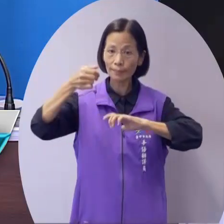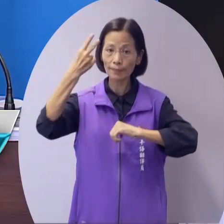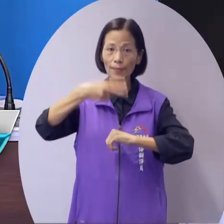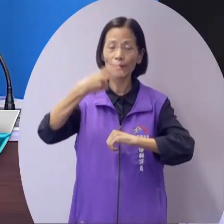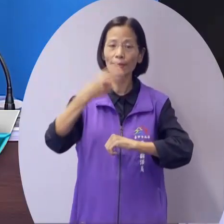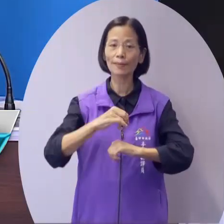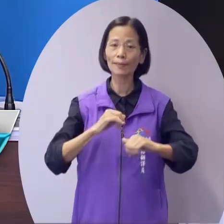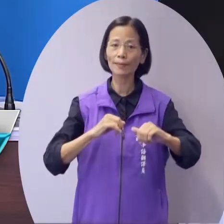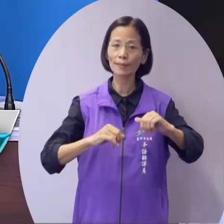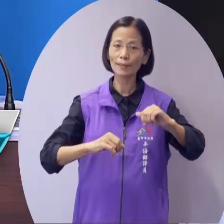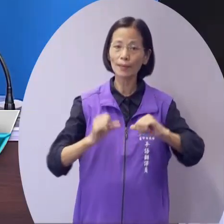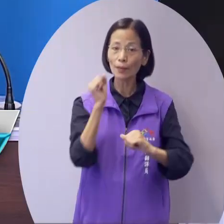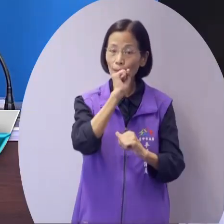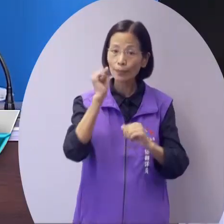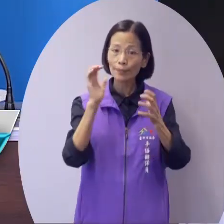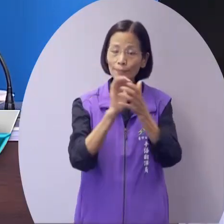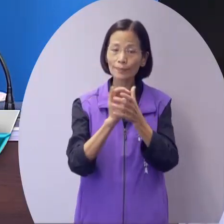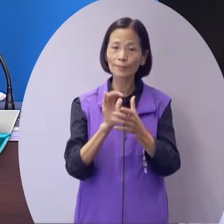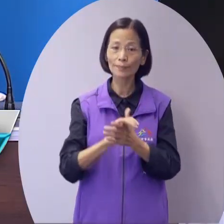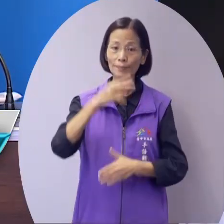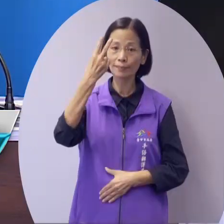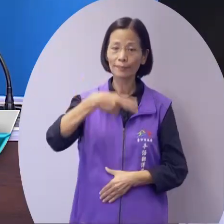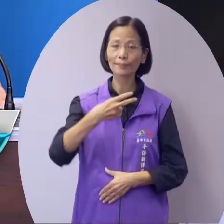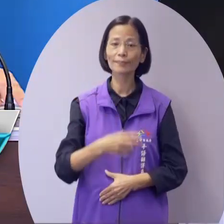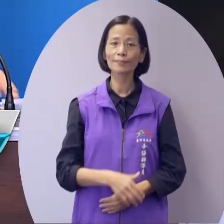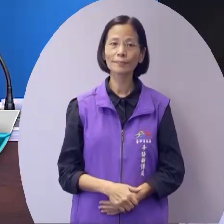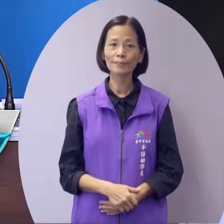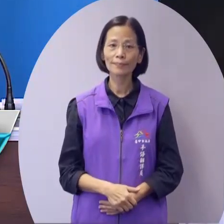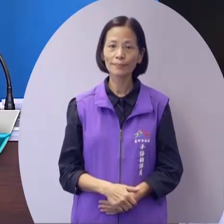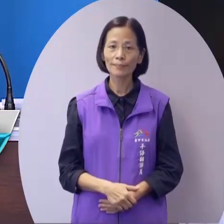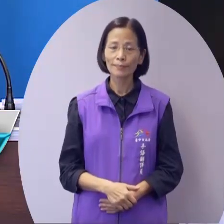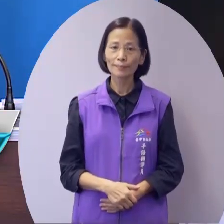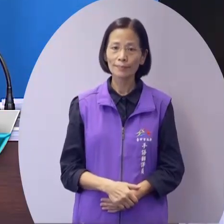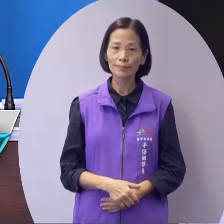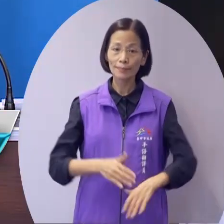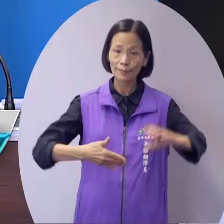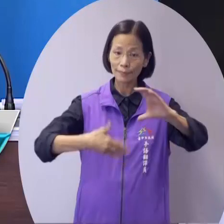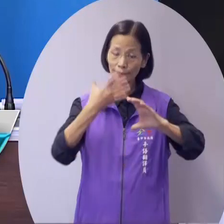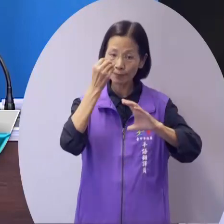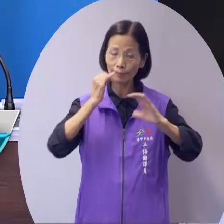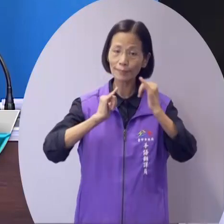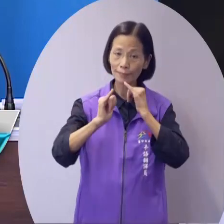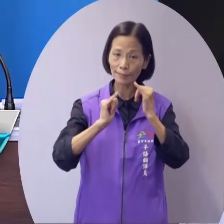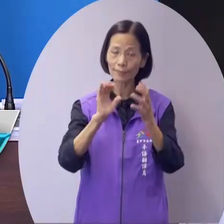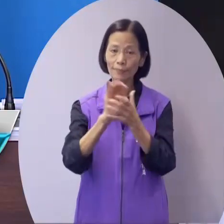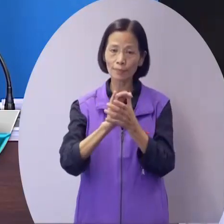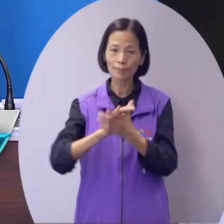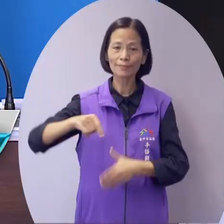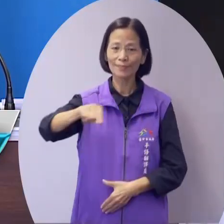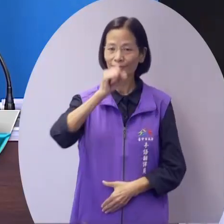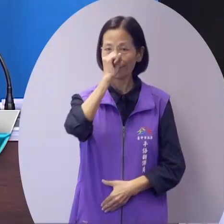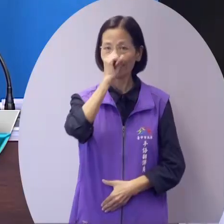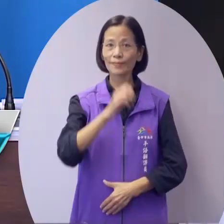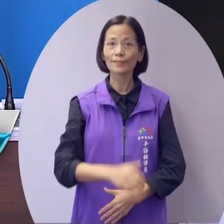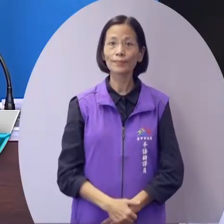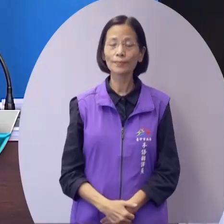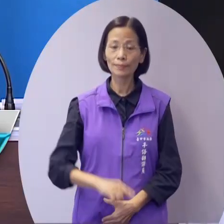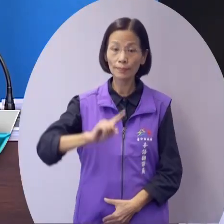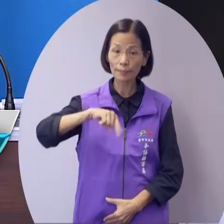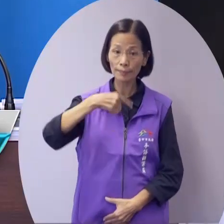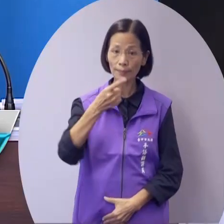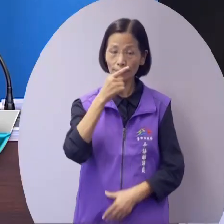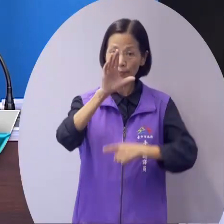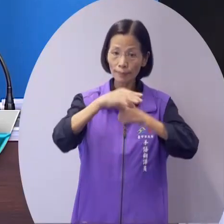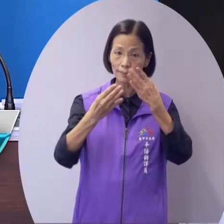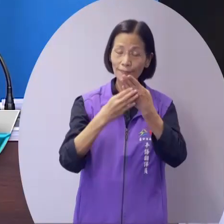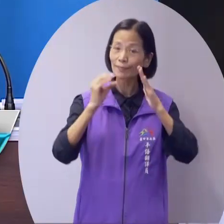有媒体的朋友，还有本市的全体市民朋友，大家好。接下来由农